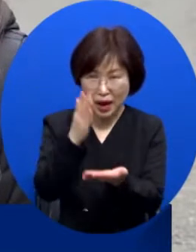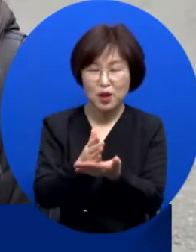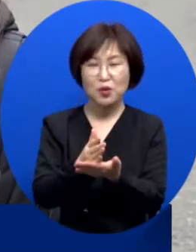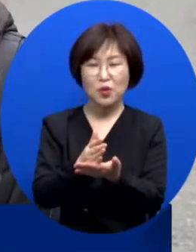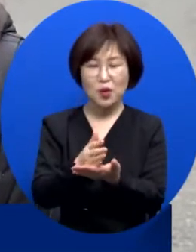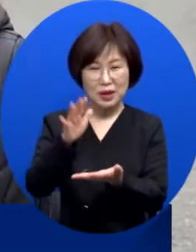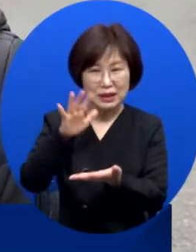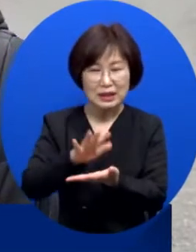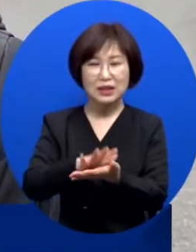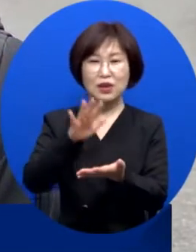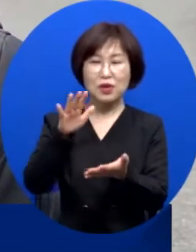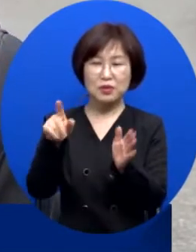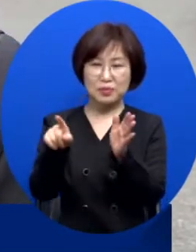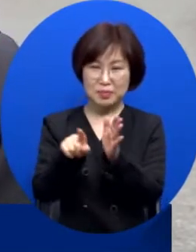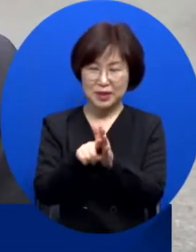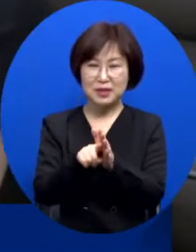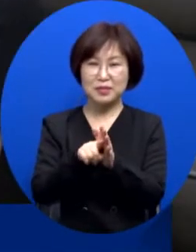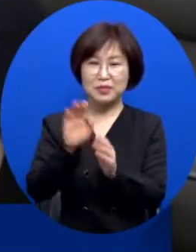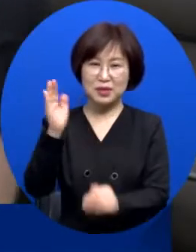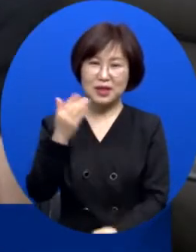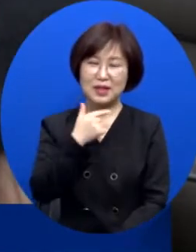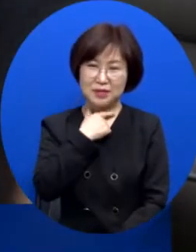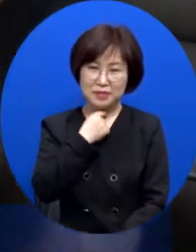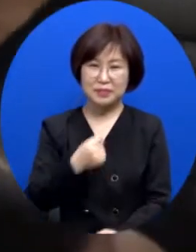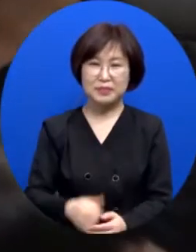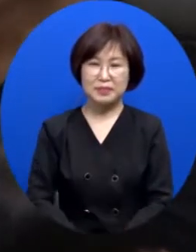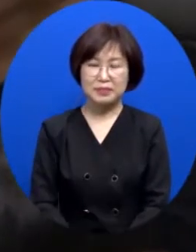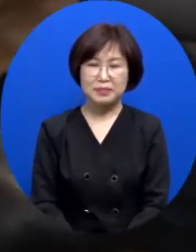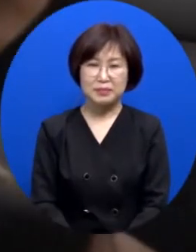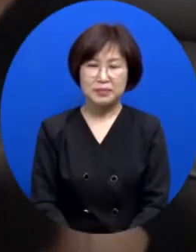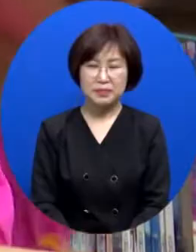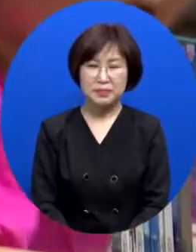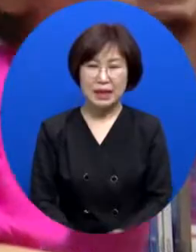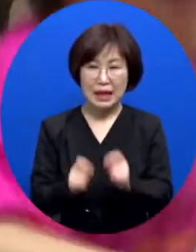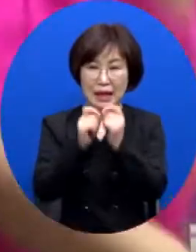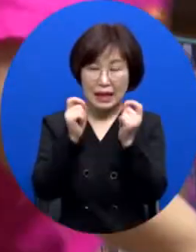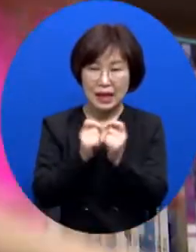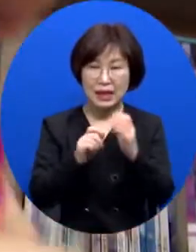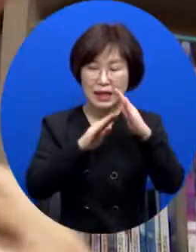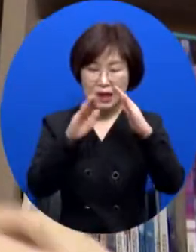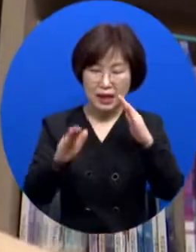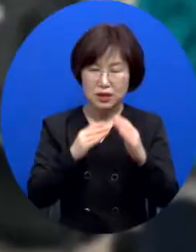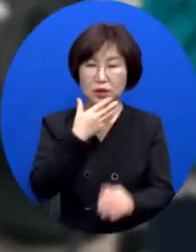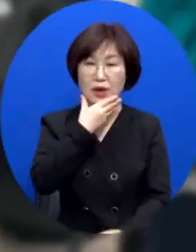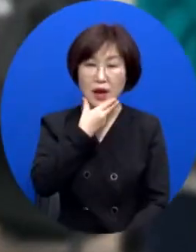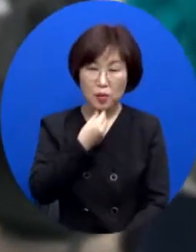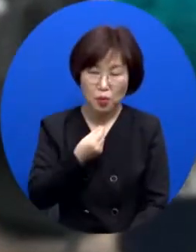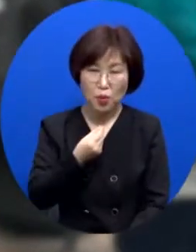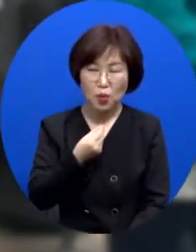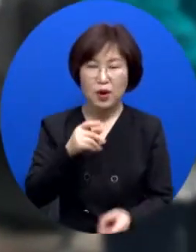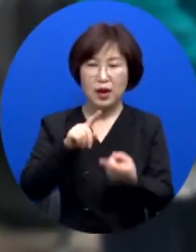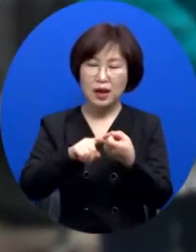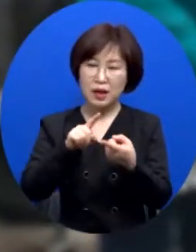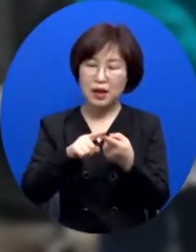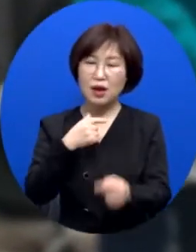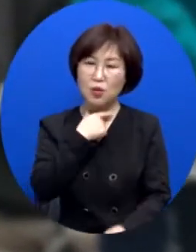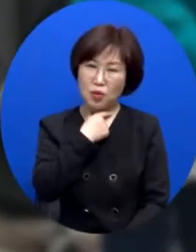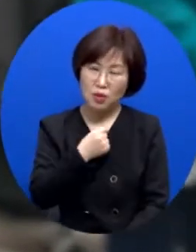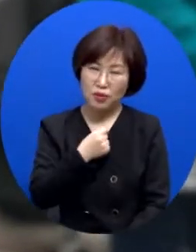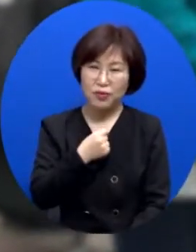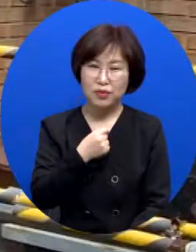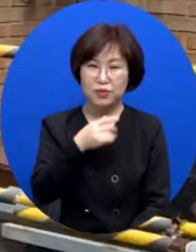회복되기를 기도합니다. 개인과 가족의 건강과 행복에 대한 바람도 빠지지